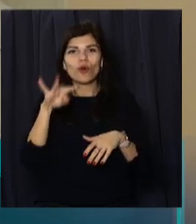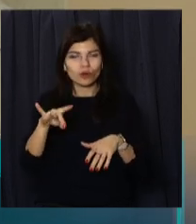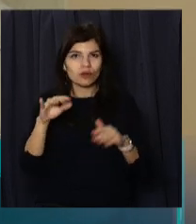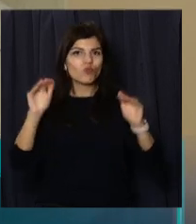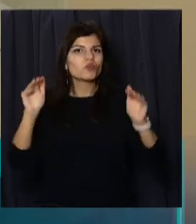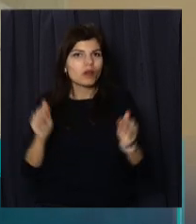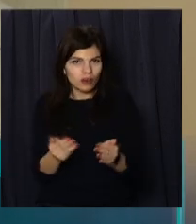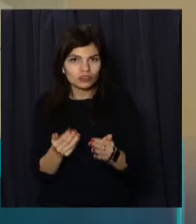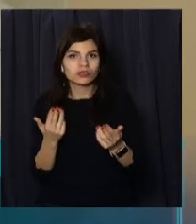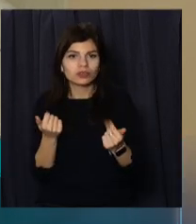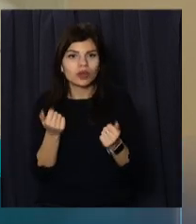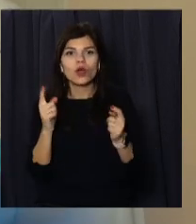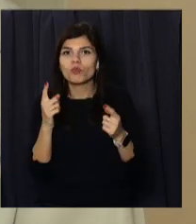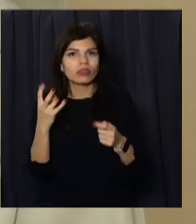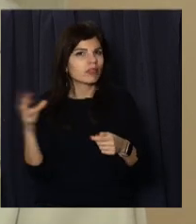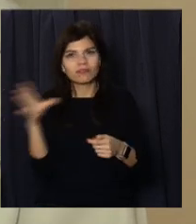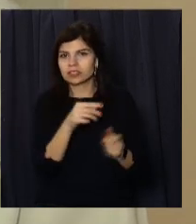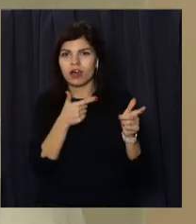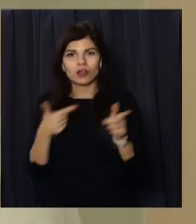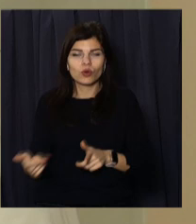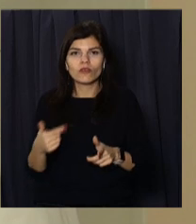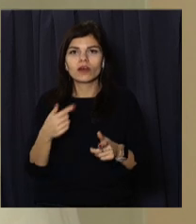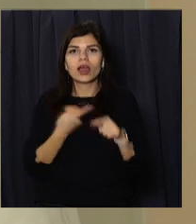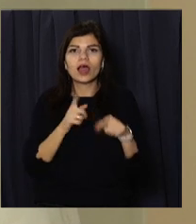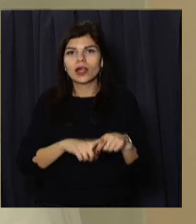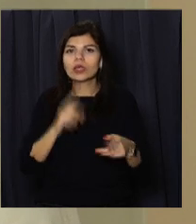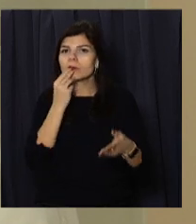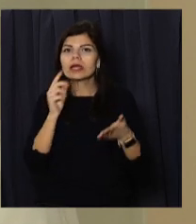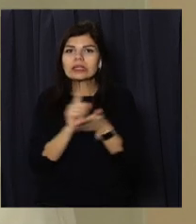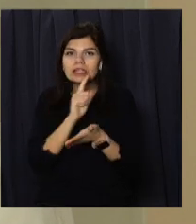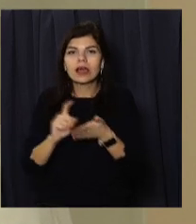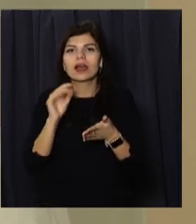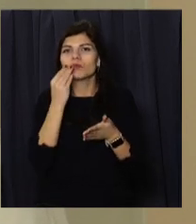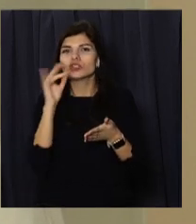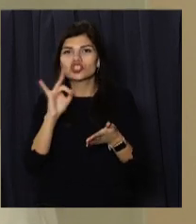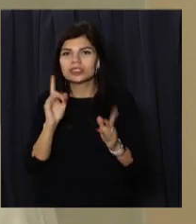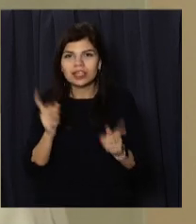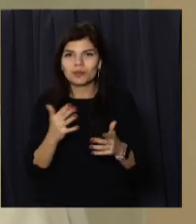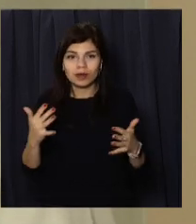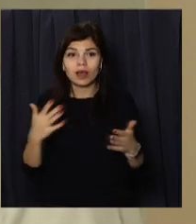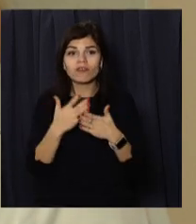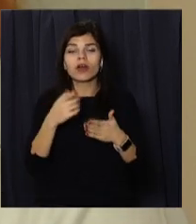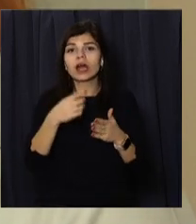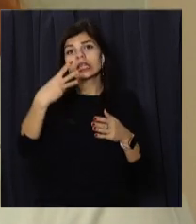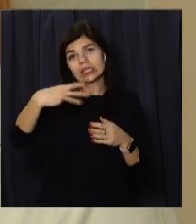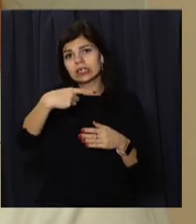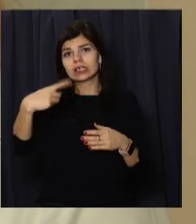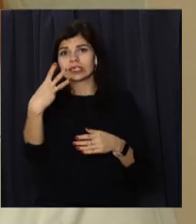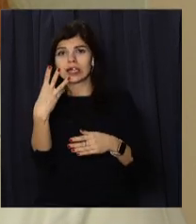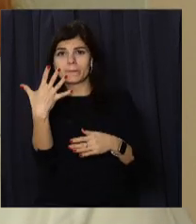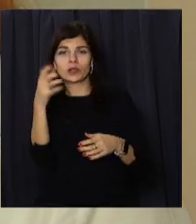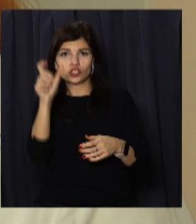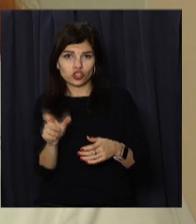не всі готові соблюдати цю дієту. В відділенні від 30 до 35 чоловік в середньому знаходяться.